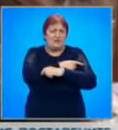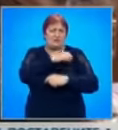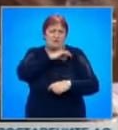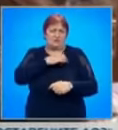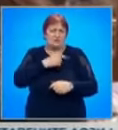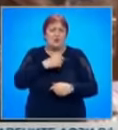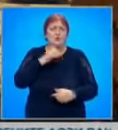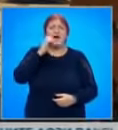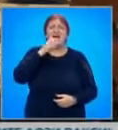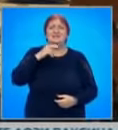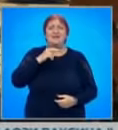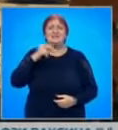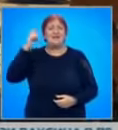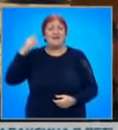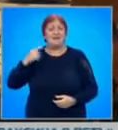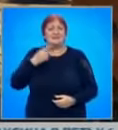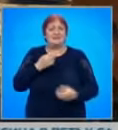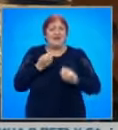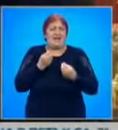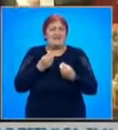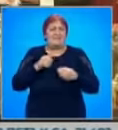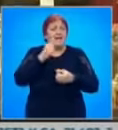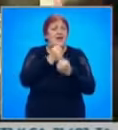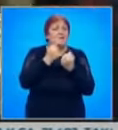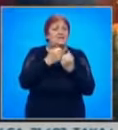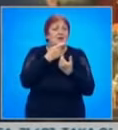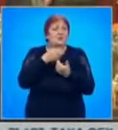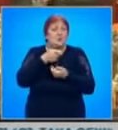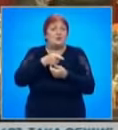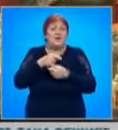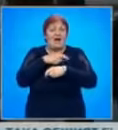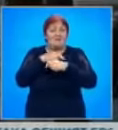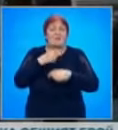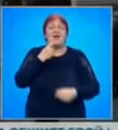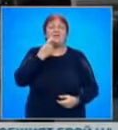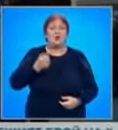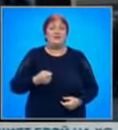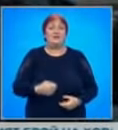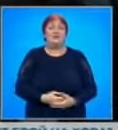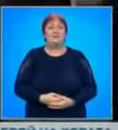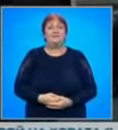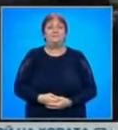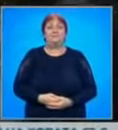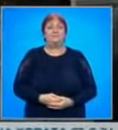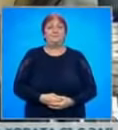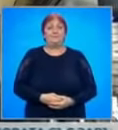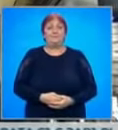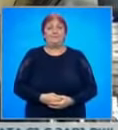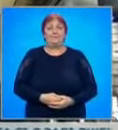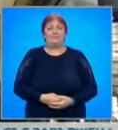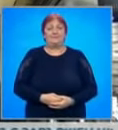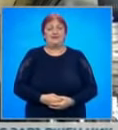заслужава, защото Елзас и Страсбург са сред най-красивите места, особено по това време на годината.